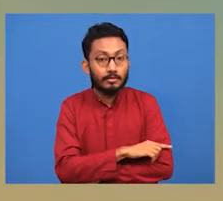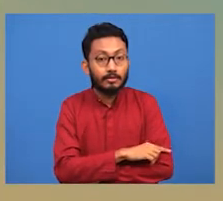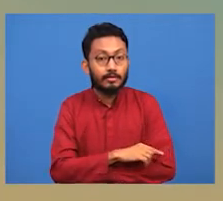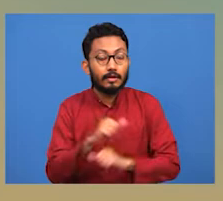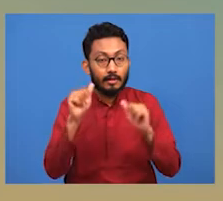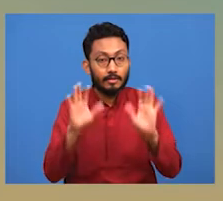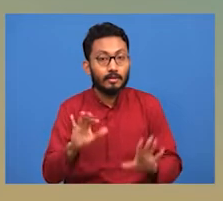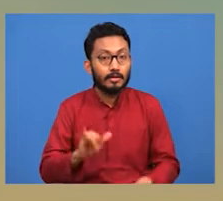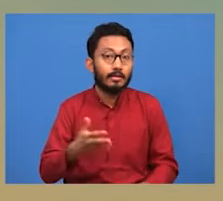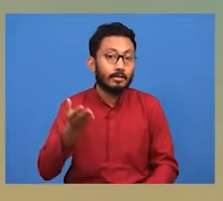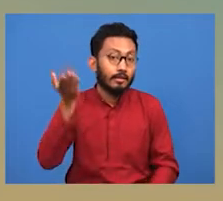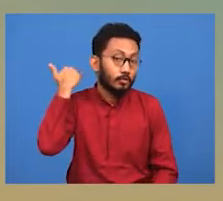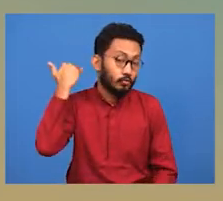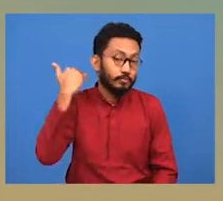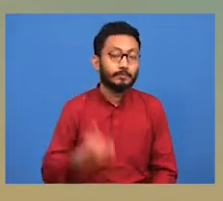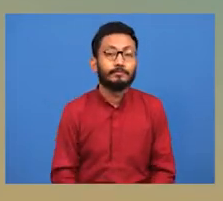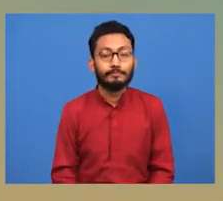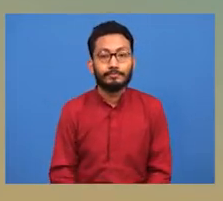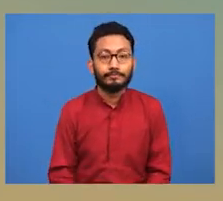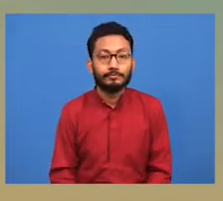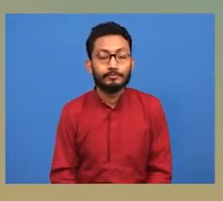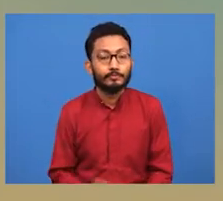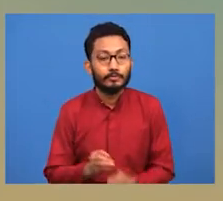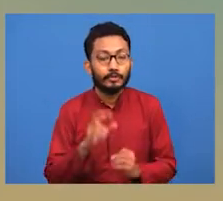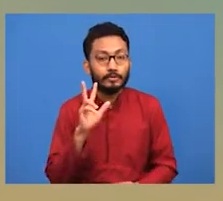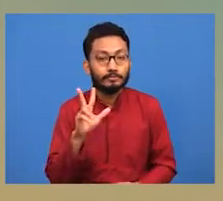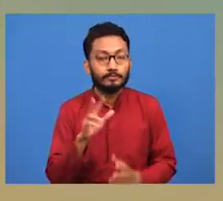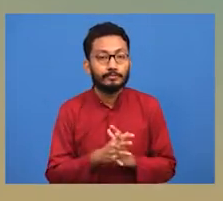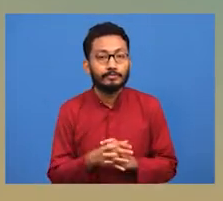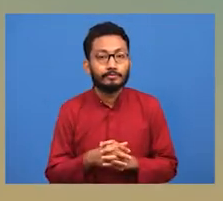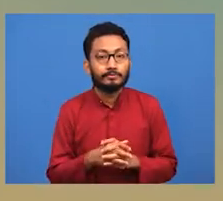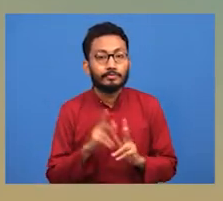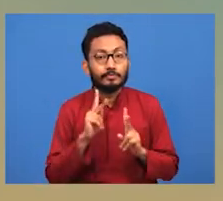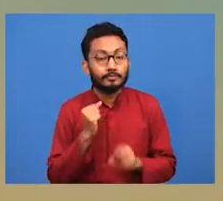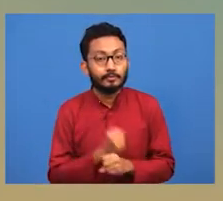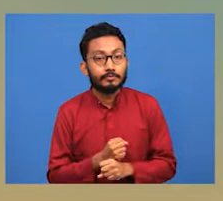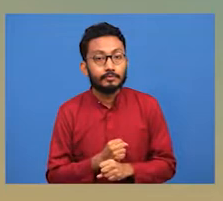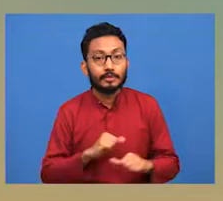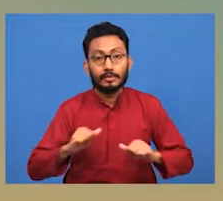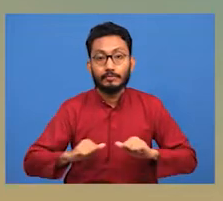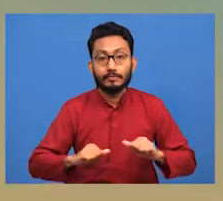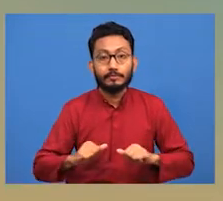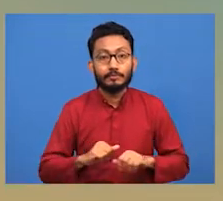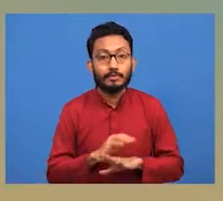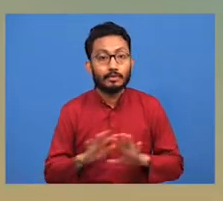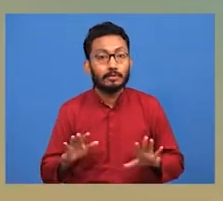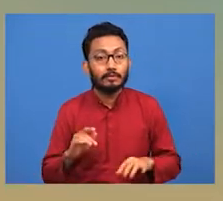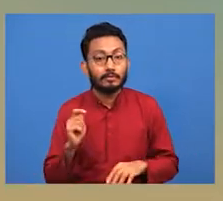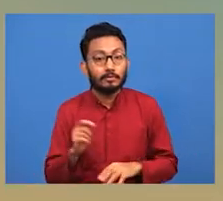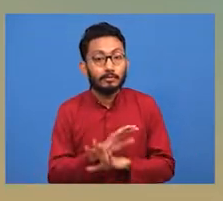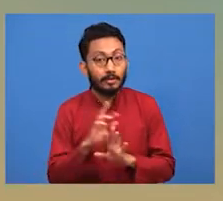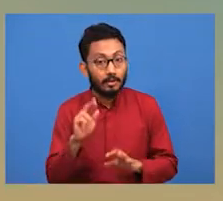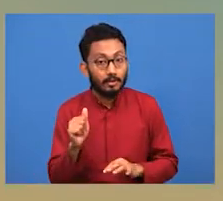lalu. Gambar ketiga. Kata kerja aktif tak transitif tanpa